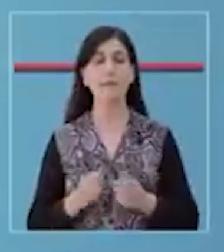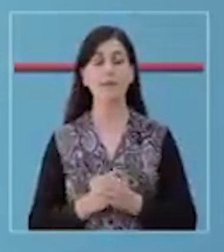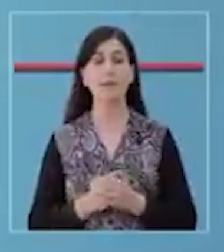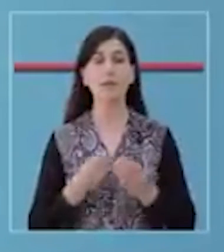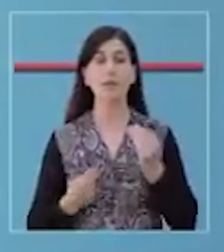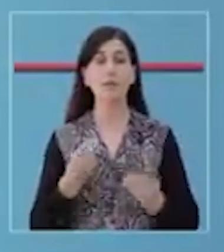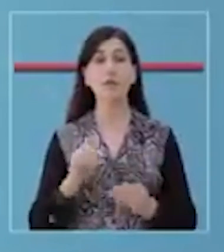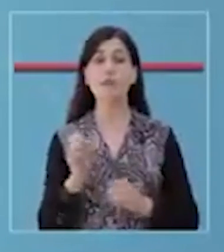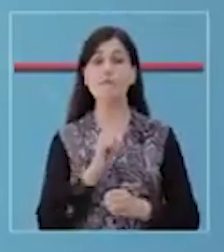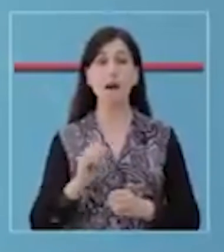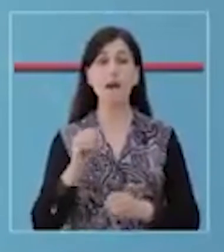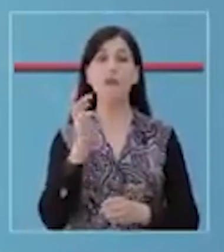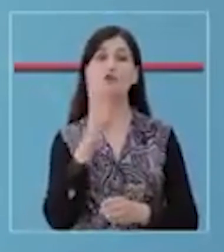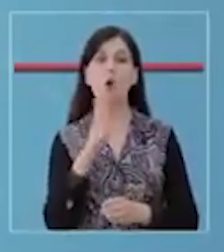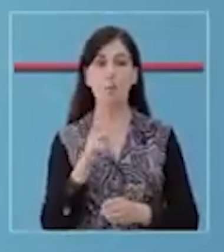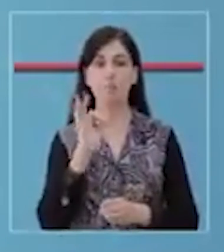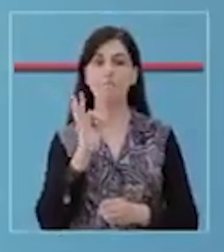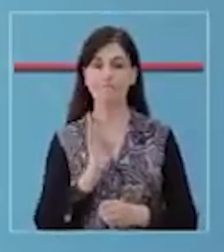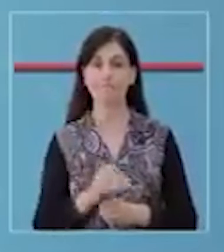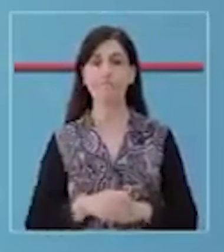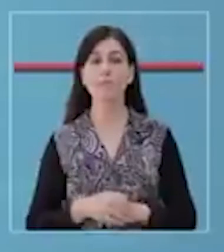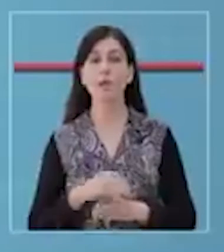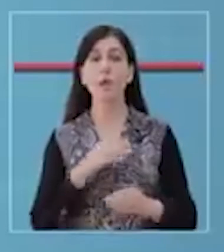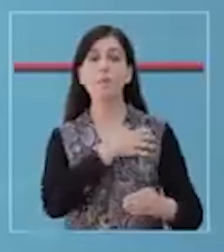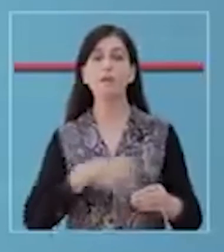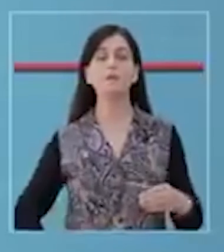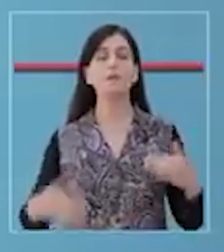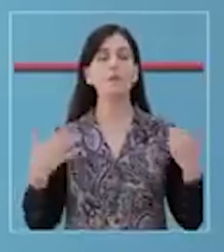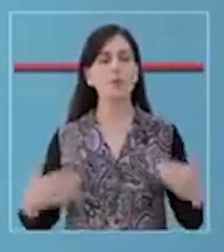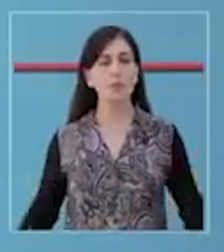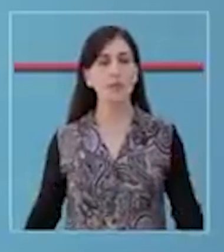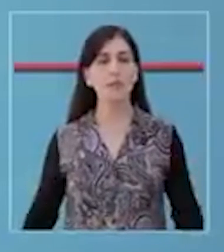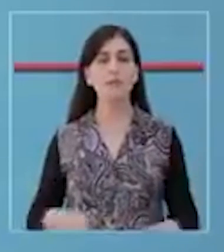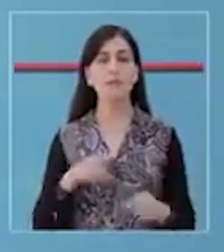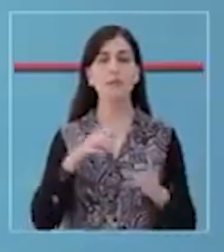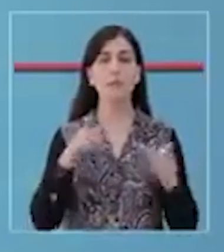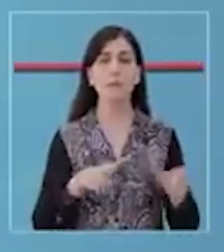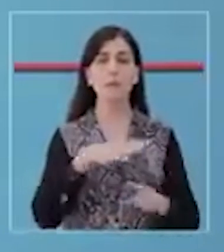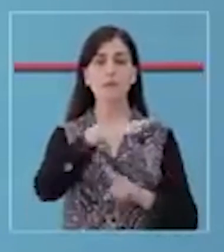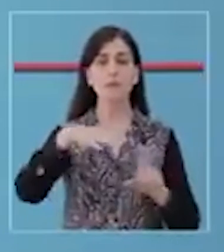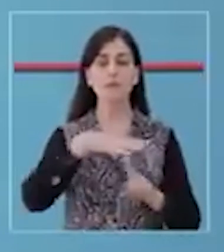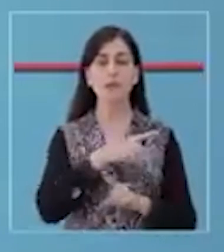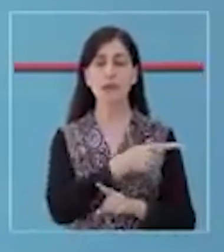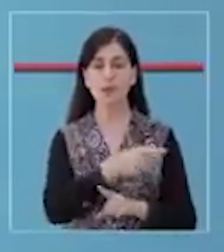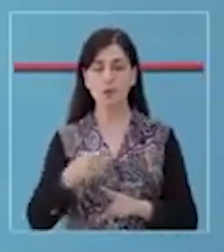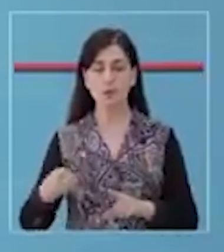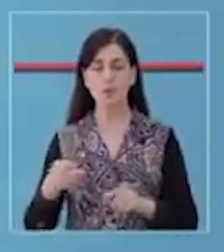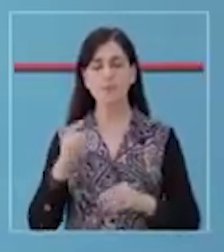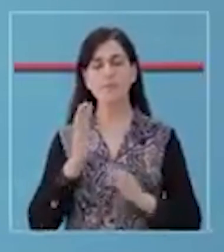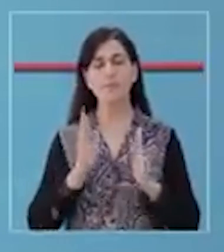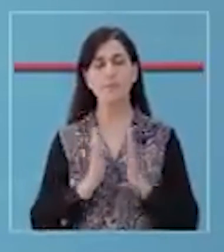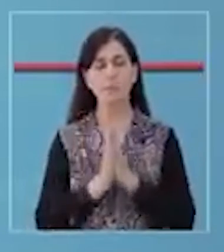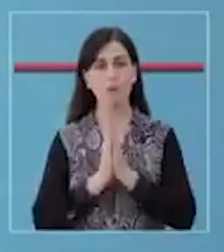shkelje do dënohet sipas ligjit në fuqi. Ministria e Shëndetësisë dhe Mbrojtjes Sociale kërkon edhe një herë ndërgjegjësim nga